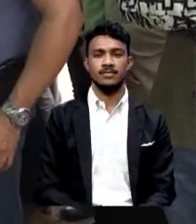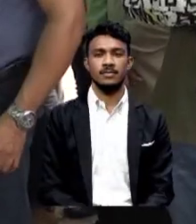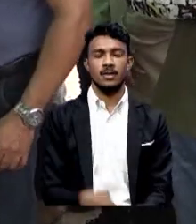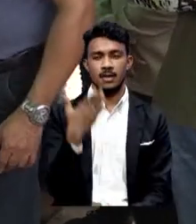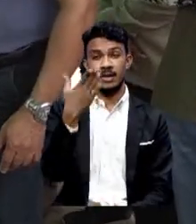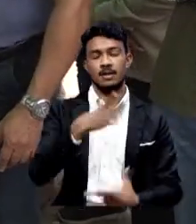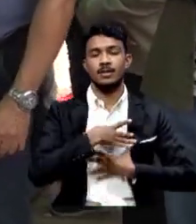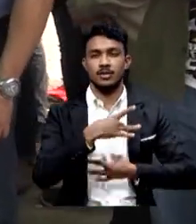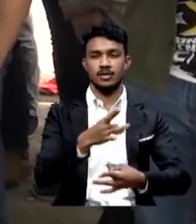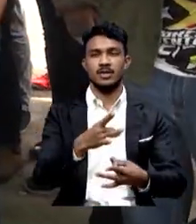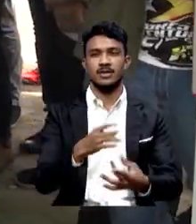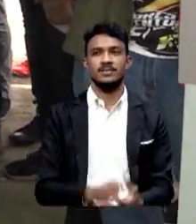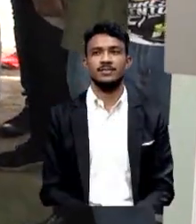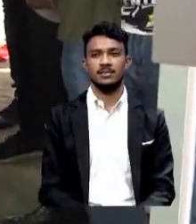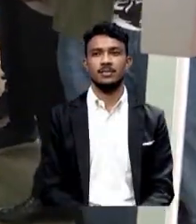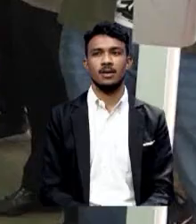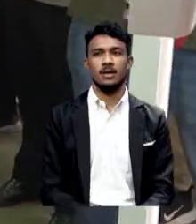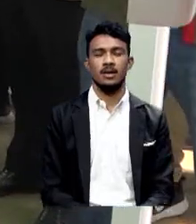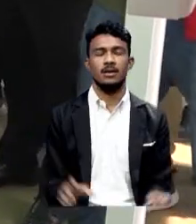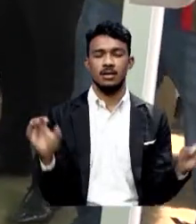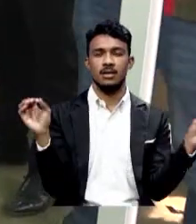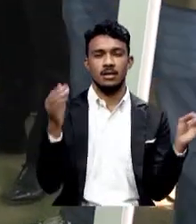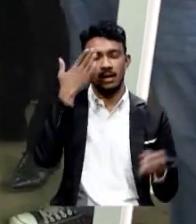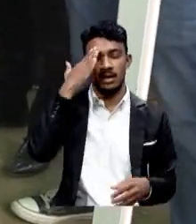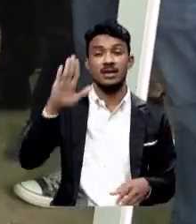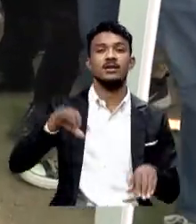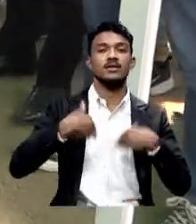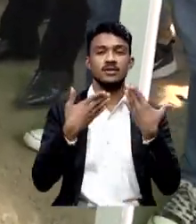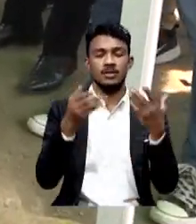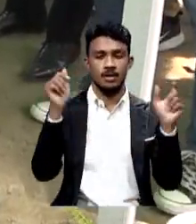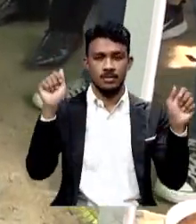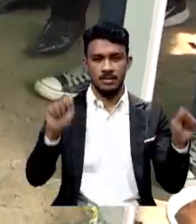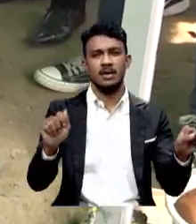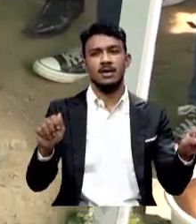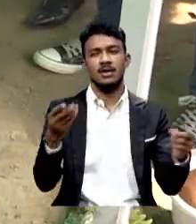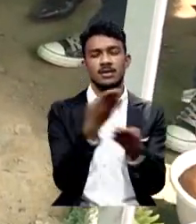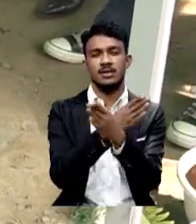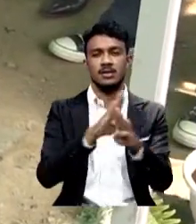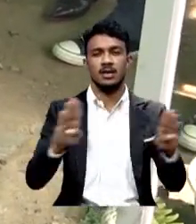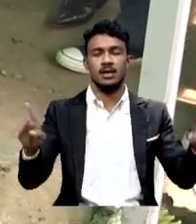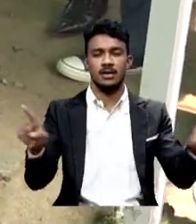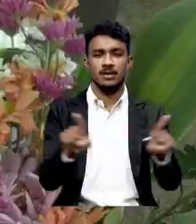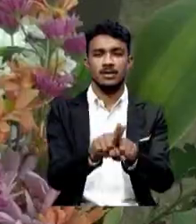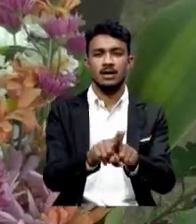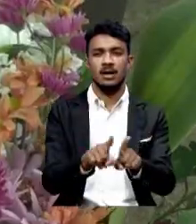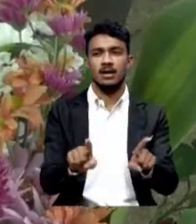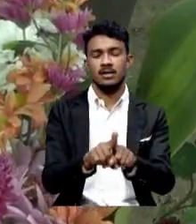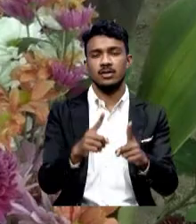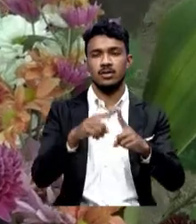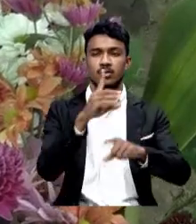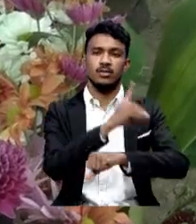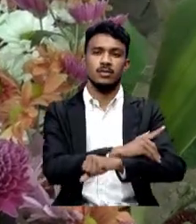gustu liu mak ida ne. Lah te ni hanu samak bele sayang sene. Asawing konta na